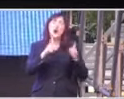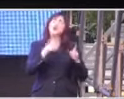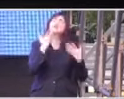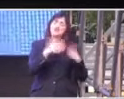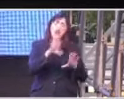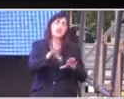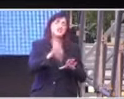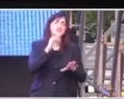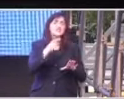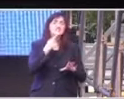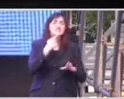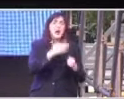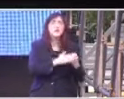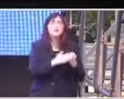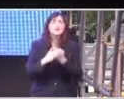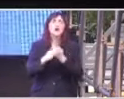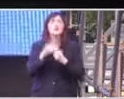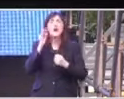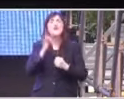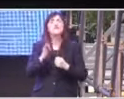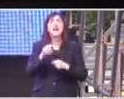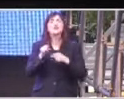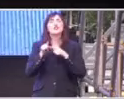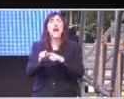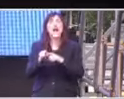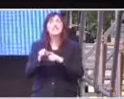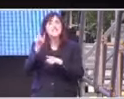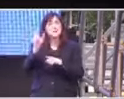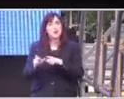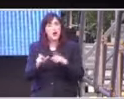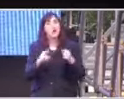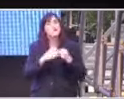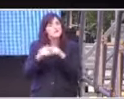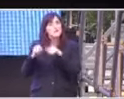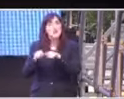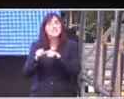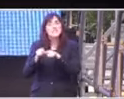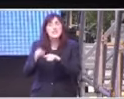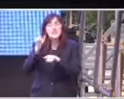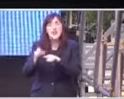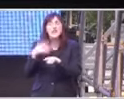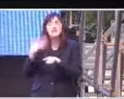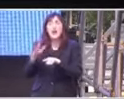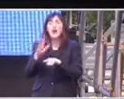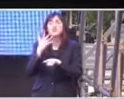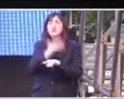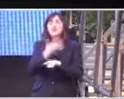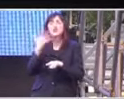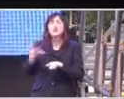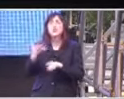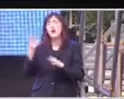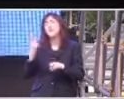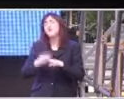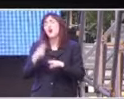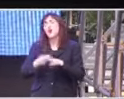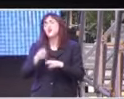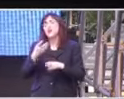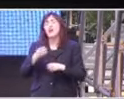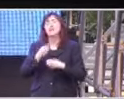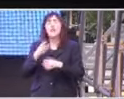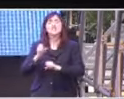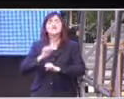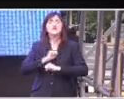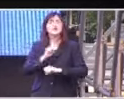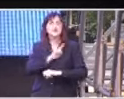fratoianni per 55 volte ha detto no la fiducia noi sul palco prima di Stefan prima di Carlo